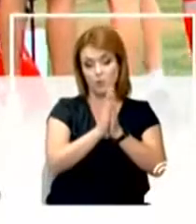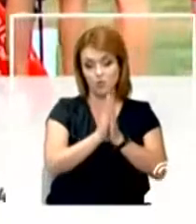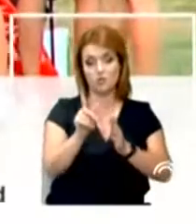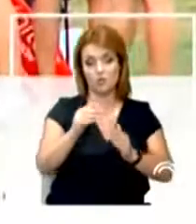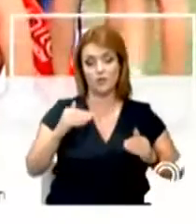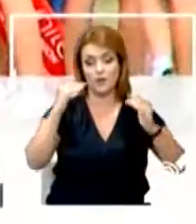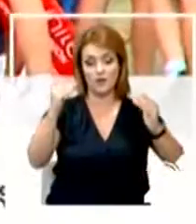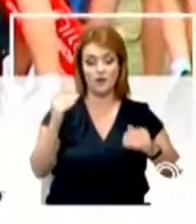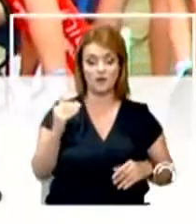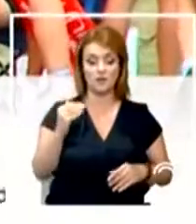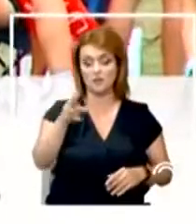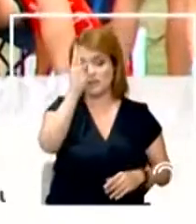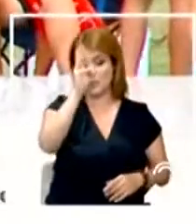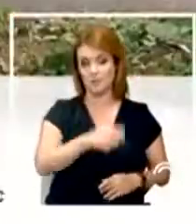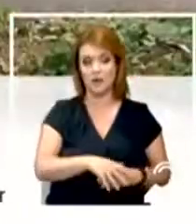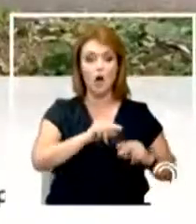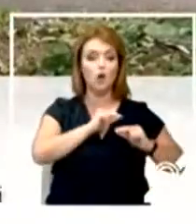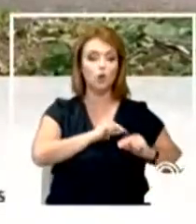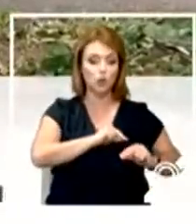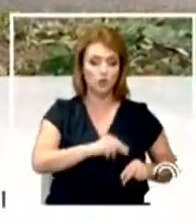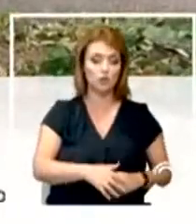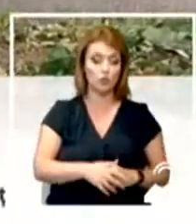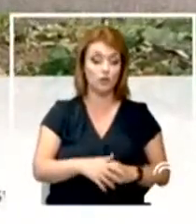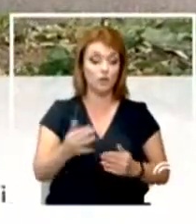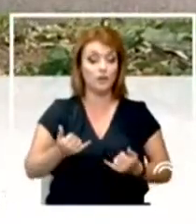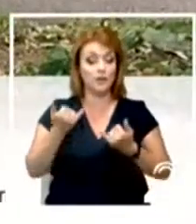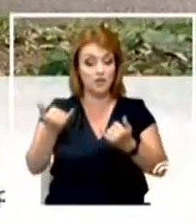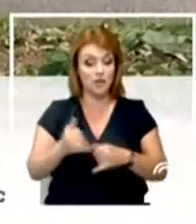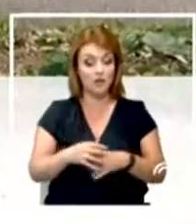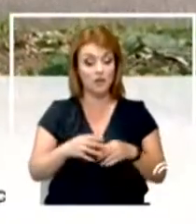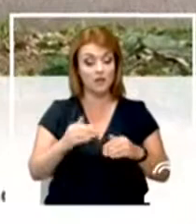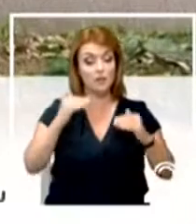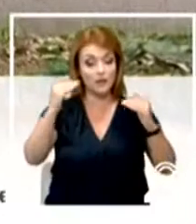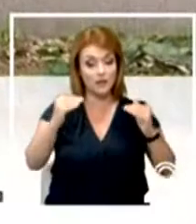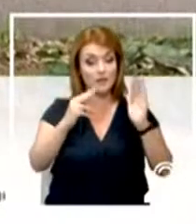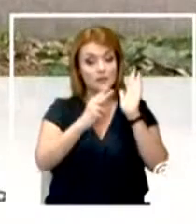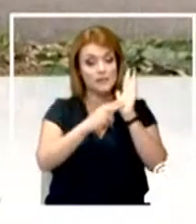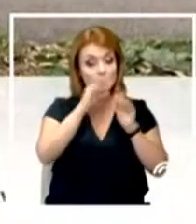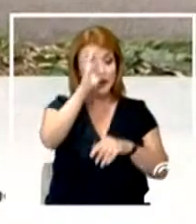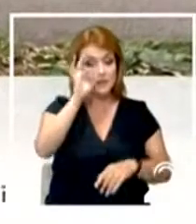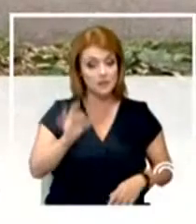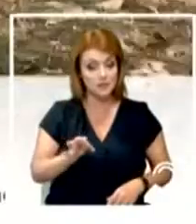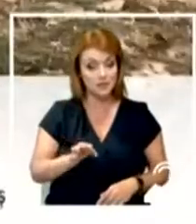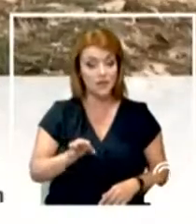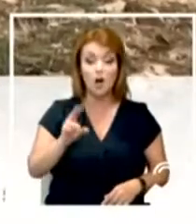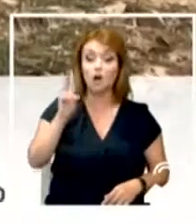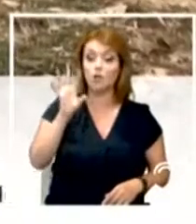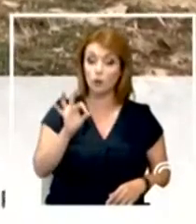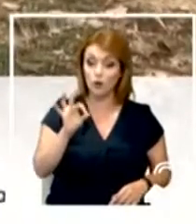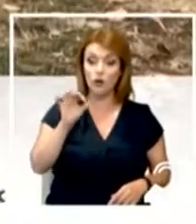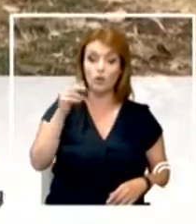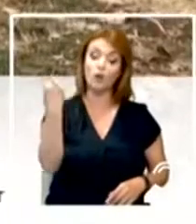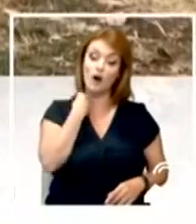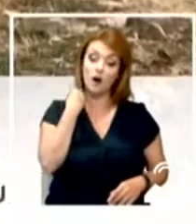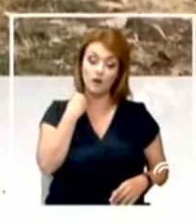și motosivuitorii. Angajatorii au oferit o mărire de salariu de 7%, însă în condițiile în care inflația a depășit 10% în